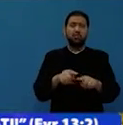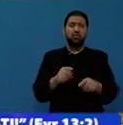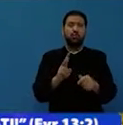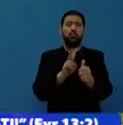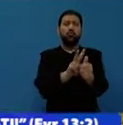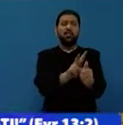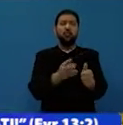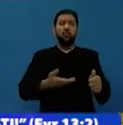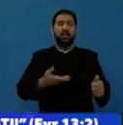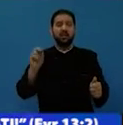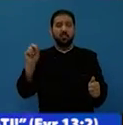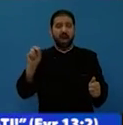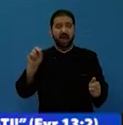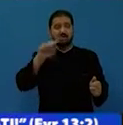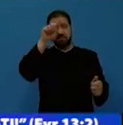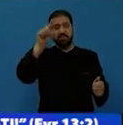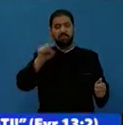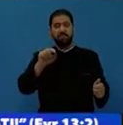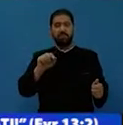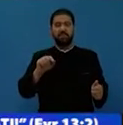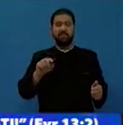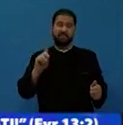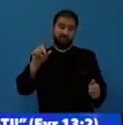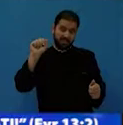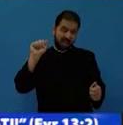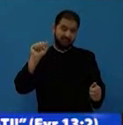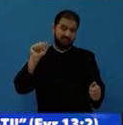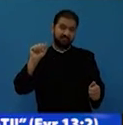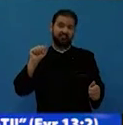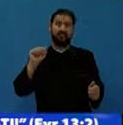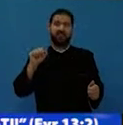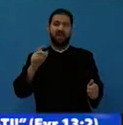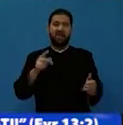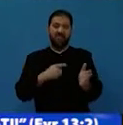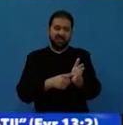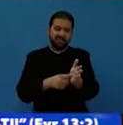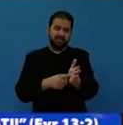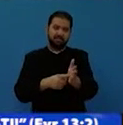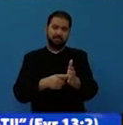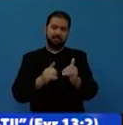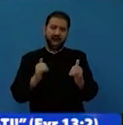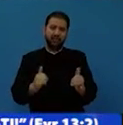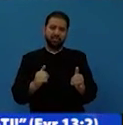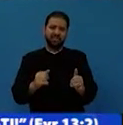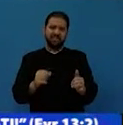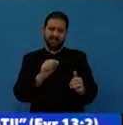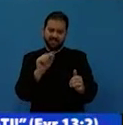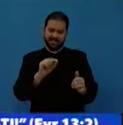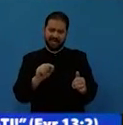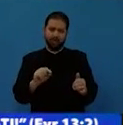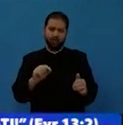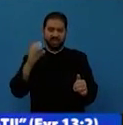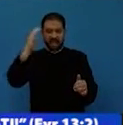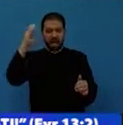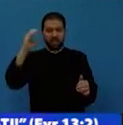Mare? Evident că statutul nostru de creștin se verifică